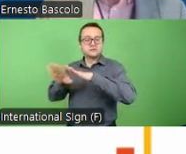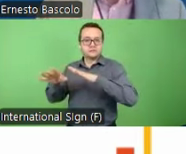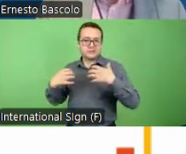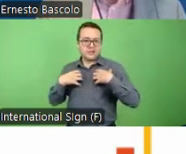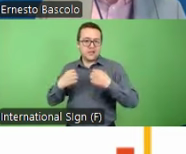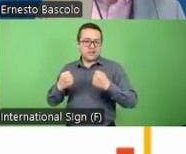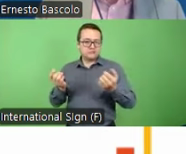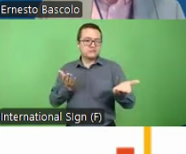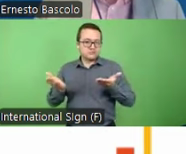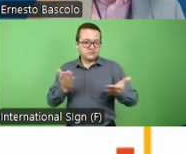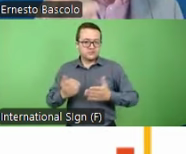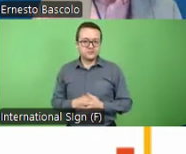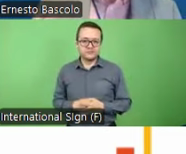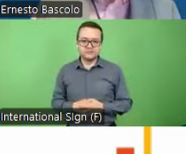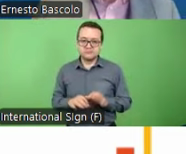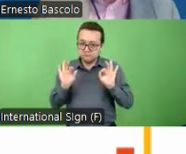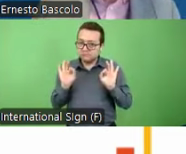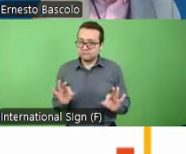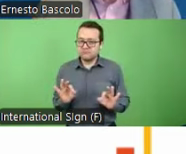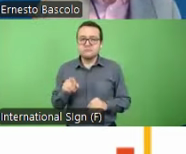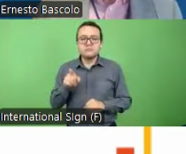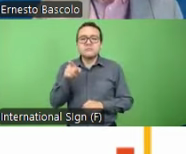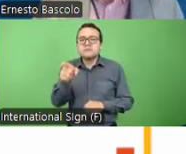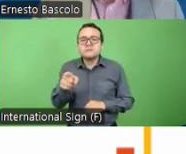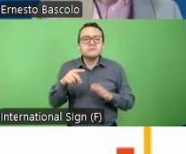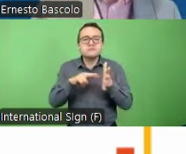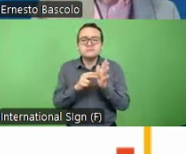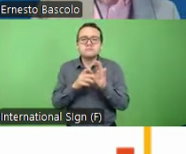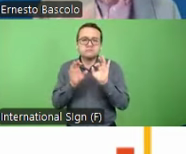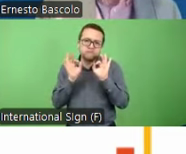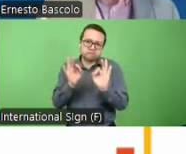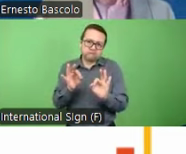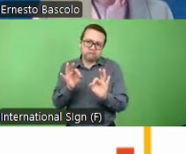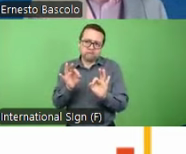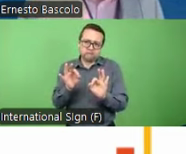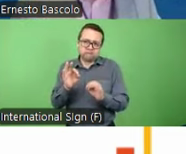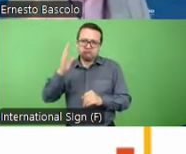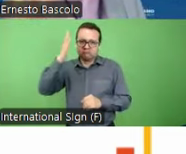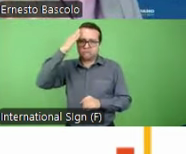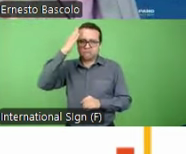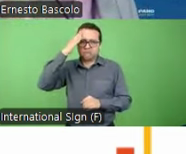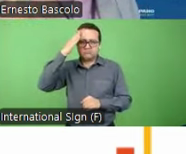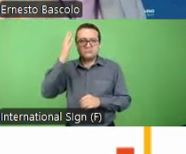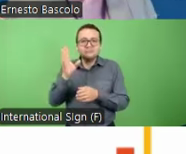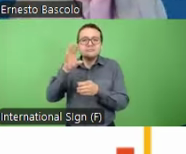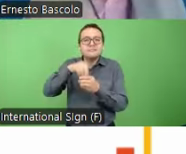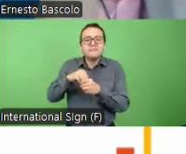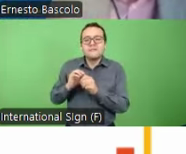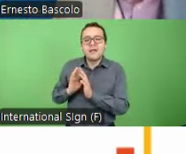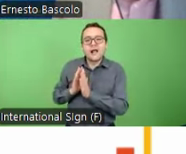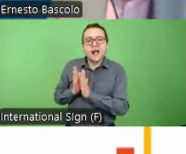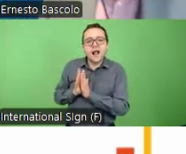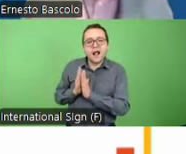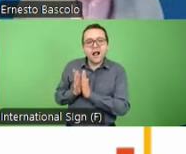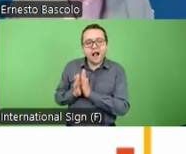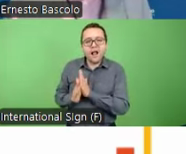satisfechas. non Es una de satisfaits las par les soins dimensiones de que, santé. si bien ha C'est une des estado en gran dimensions parte qui en la a narrativa, en los discursos,